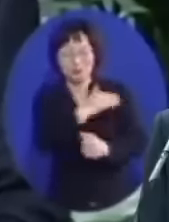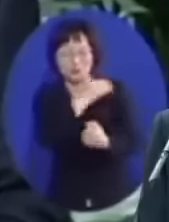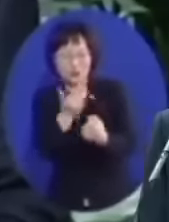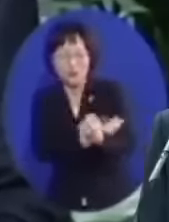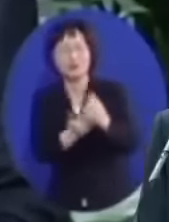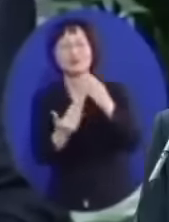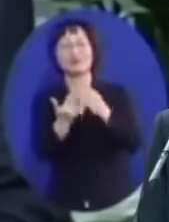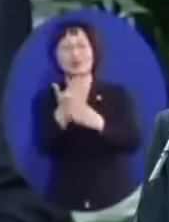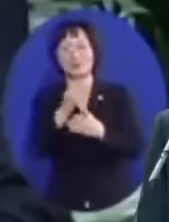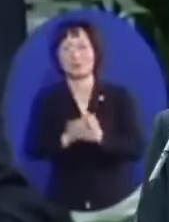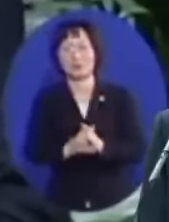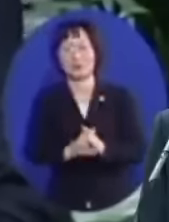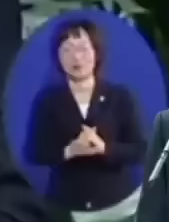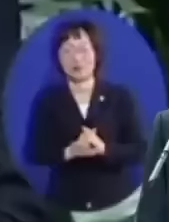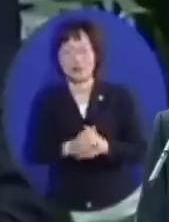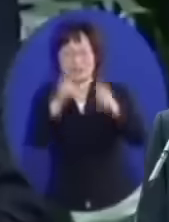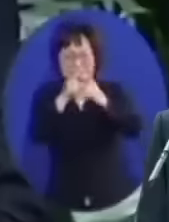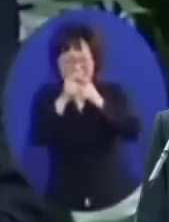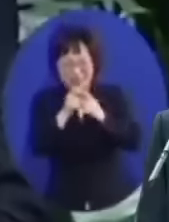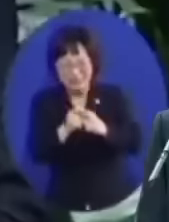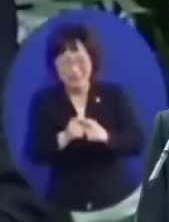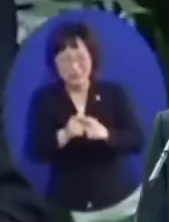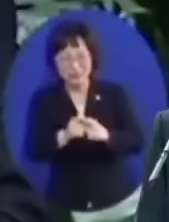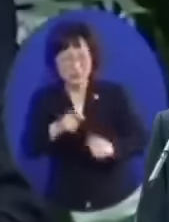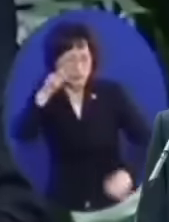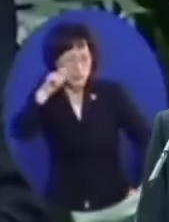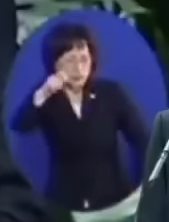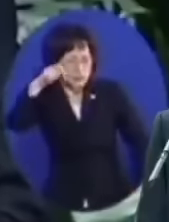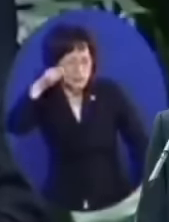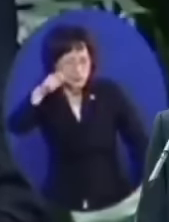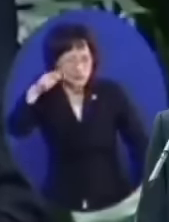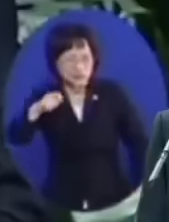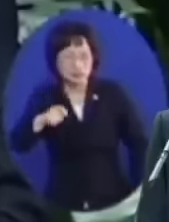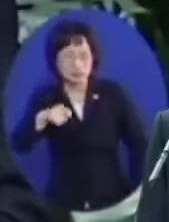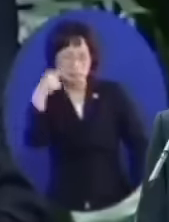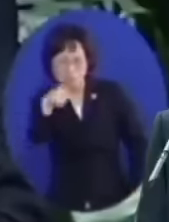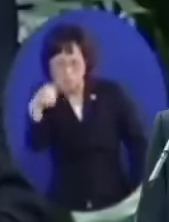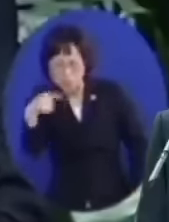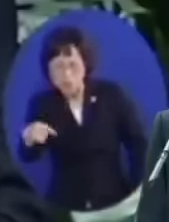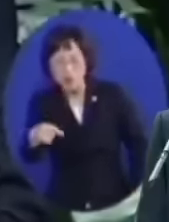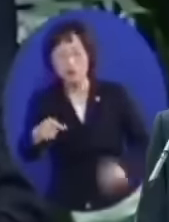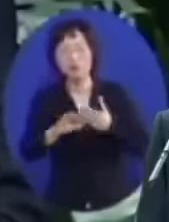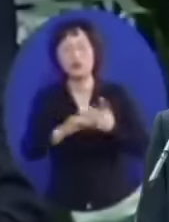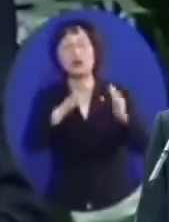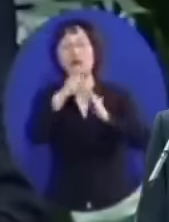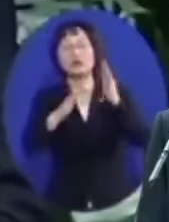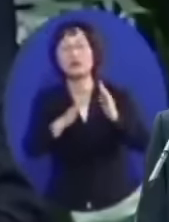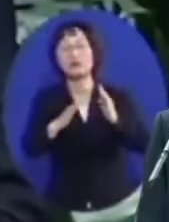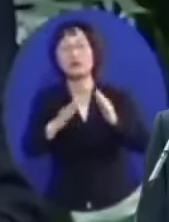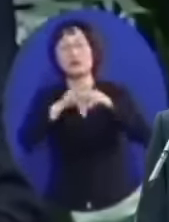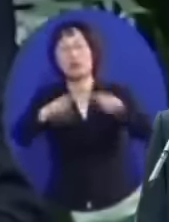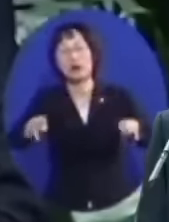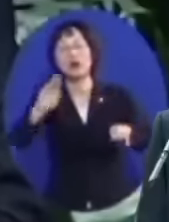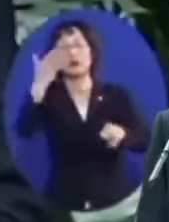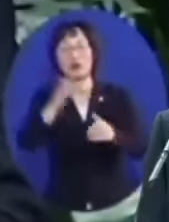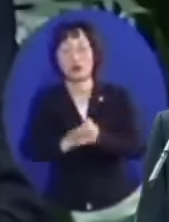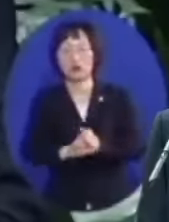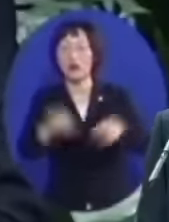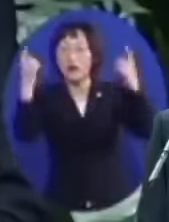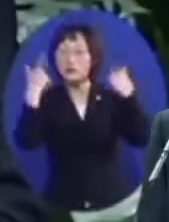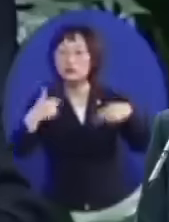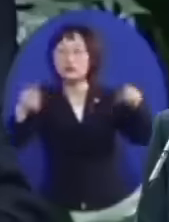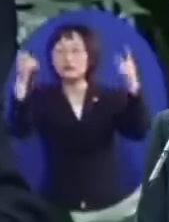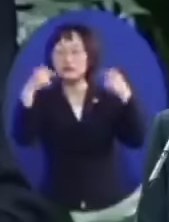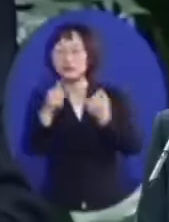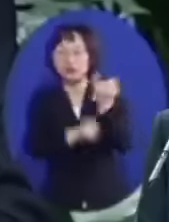것입니다. 사사건건히 비평만 하는 사람은 가정이 파괴되는 것입니다. 늘